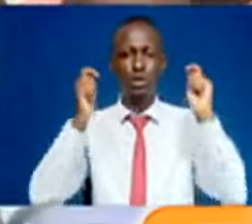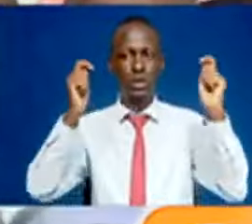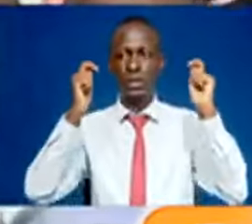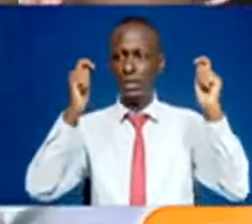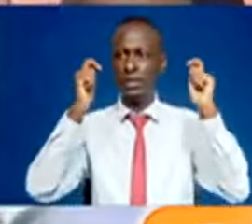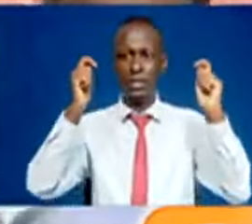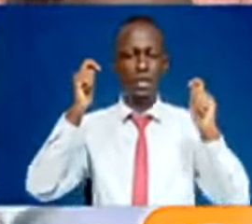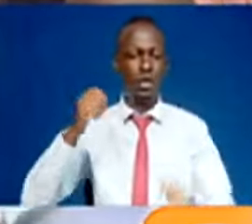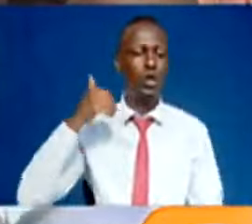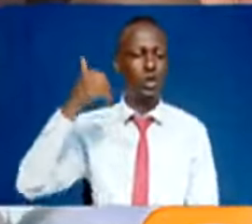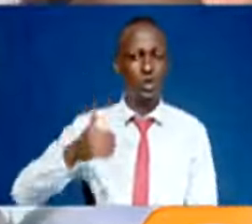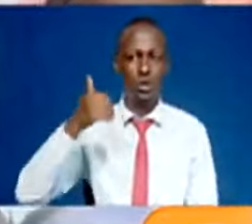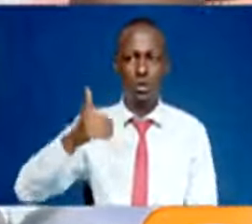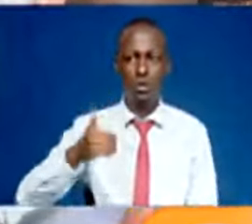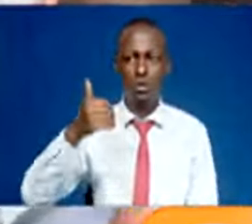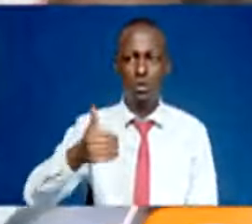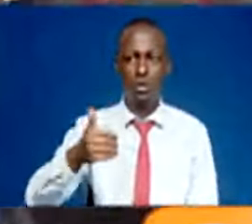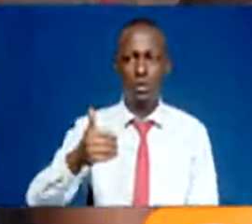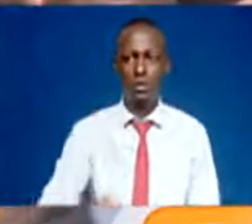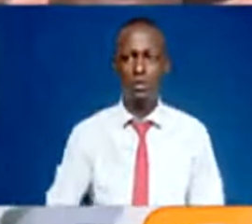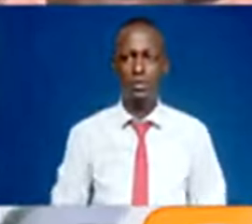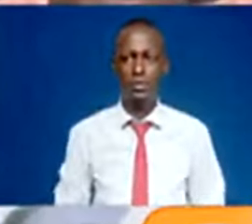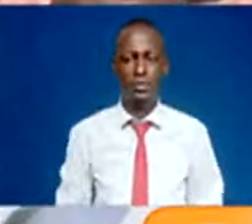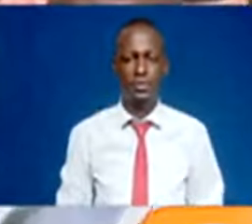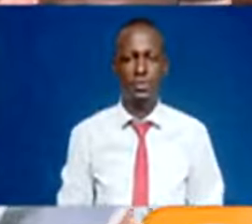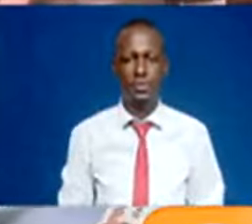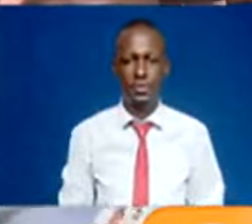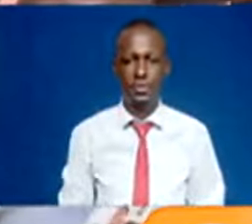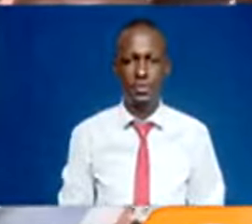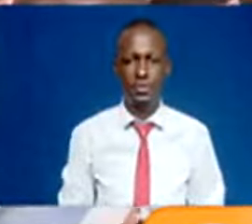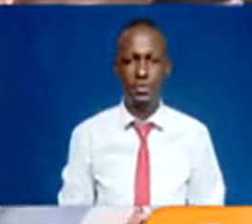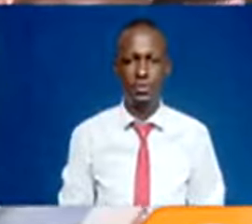Crispin Otieno, runinga ya Citizen, Tabaka, kaunti ya Kisii.